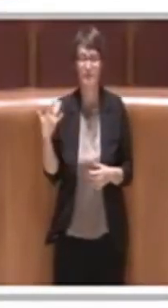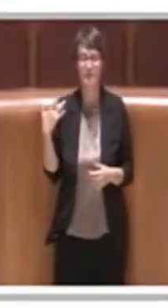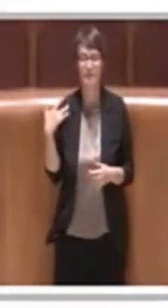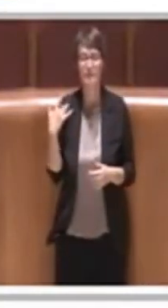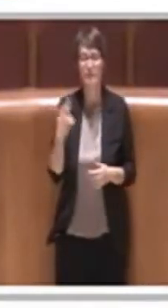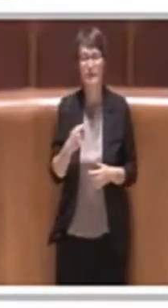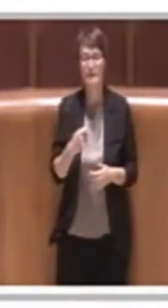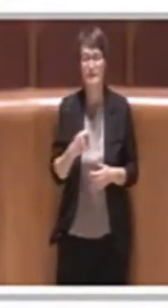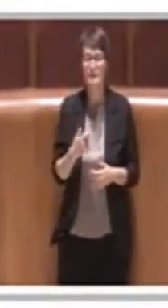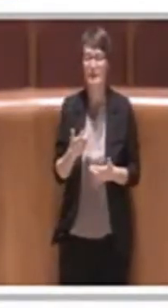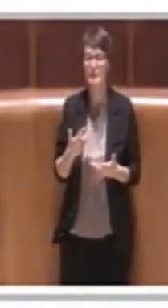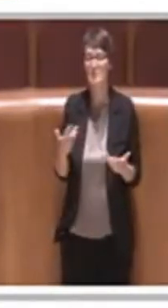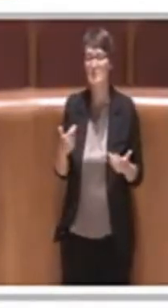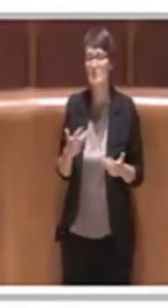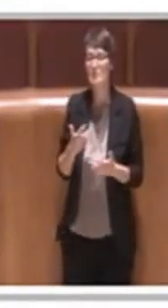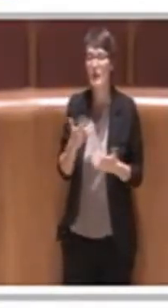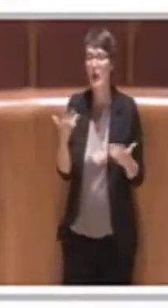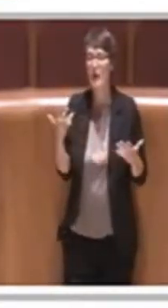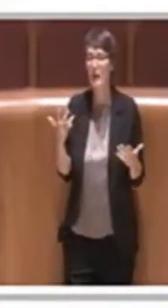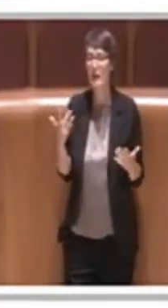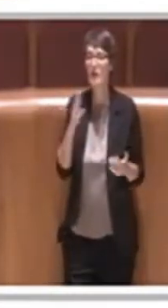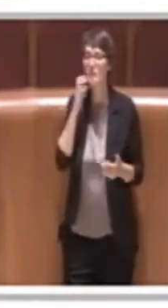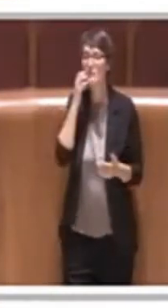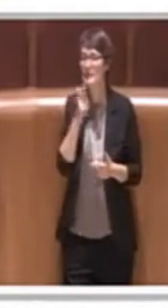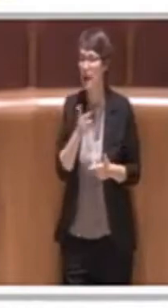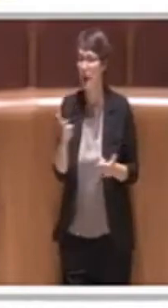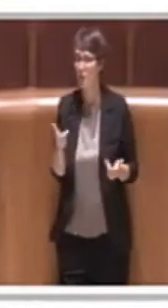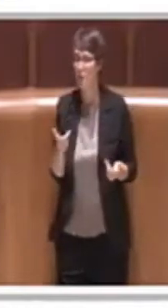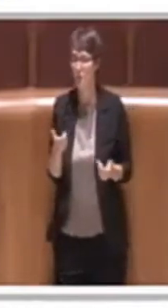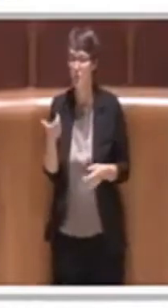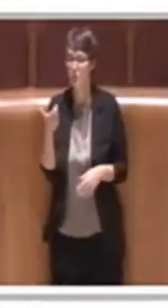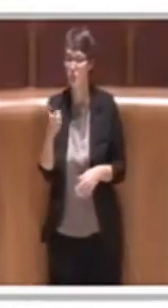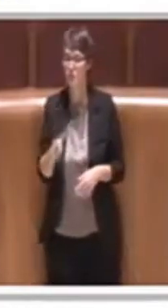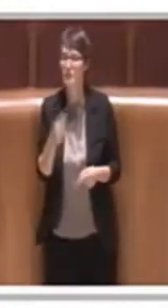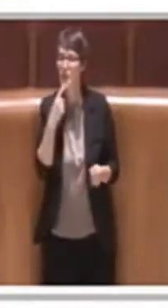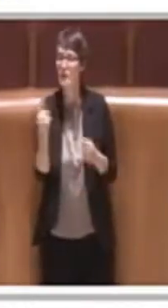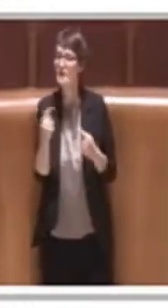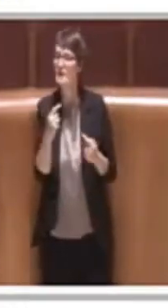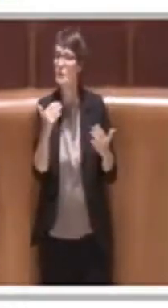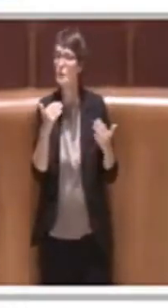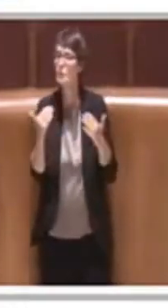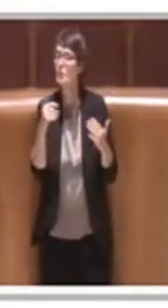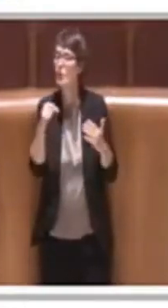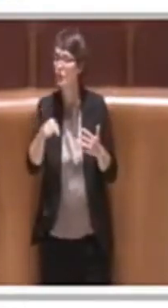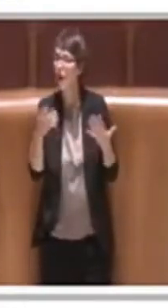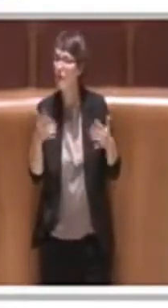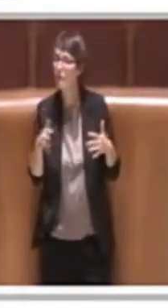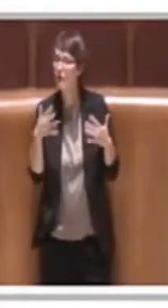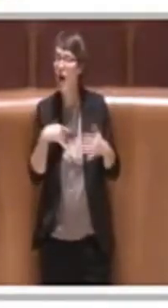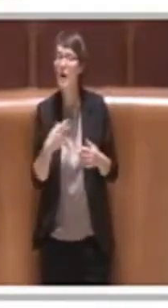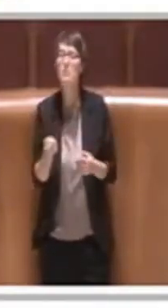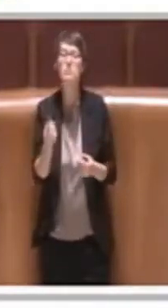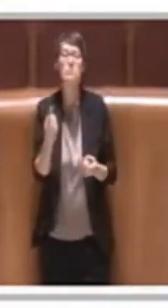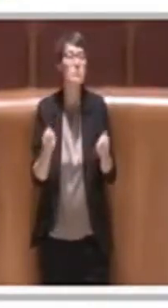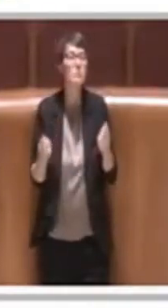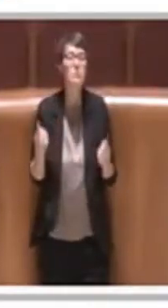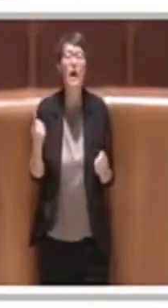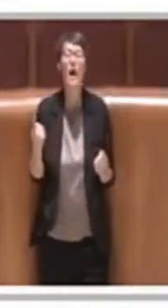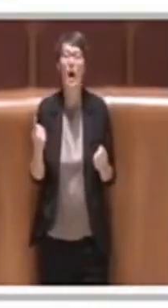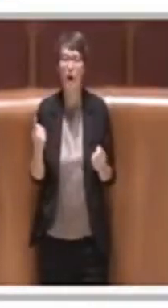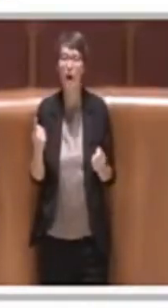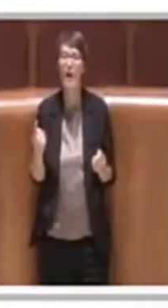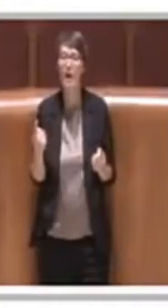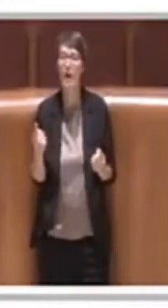Grazie Presidente. Beh, voglio dire, non c'è nulla di strano perché la discussione che è stata fatta in aula ha fatto emergere delle criticità e dunque